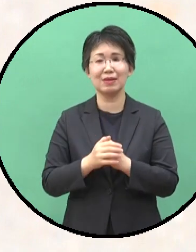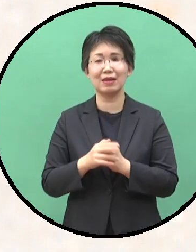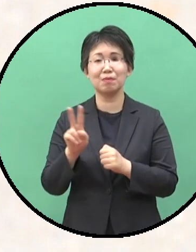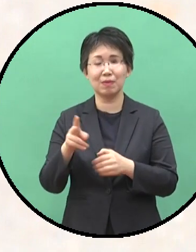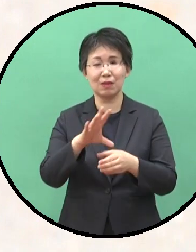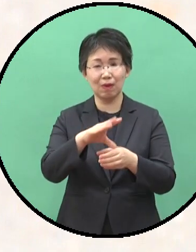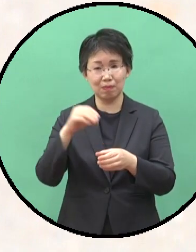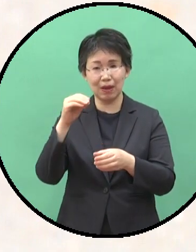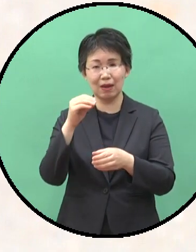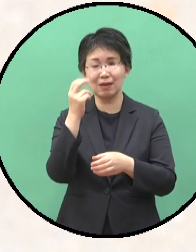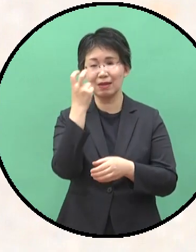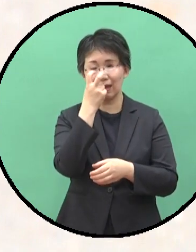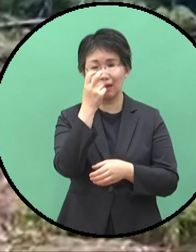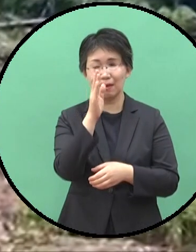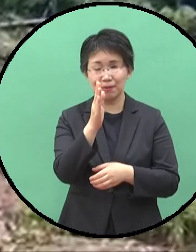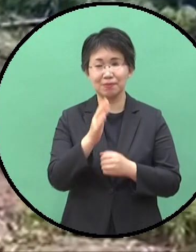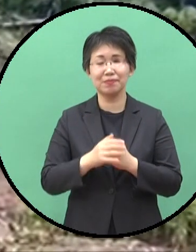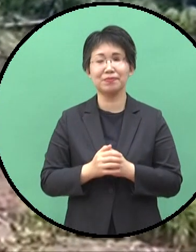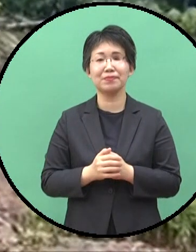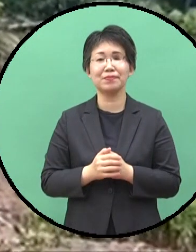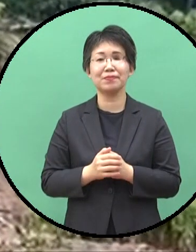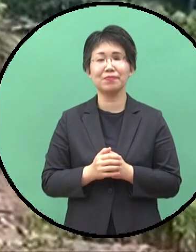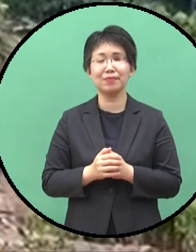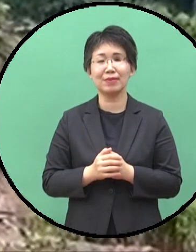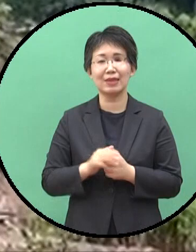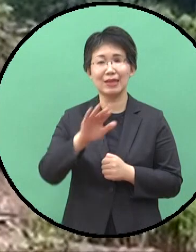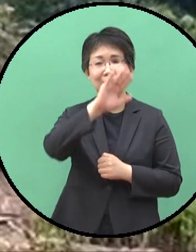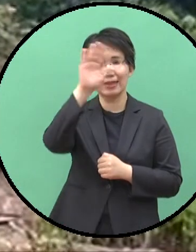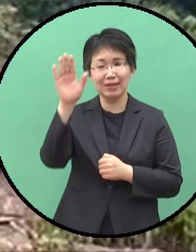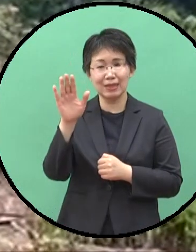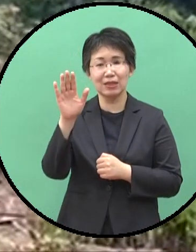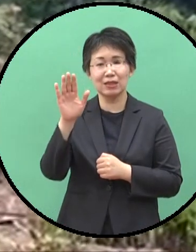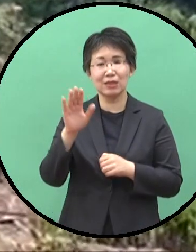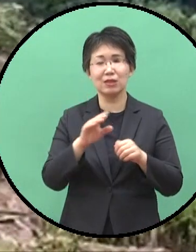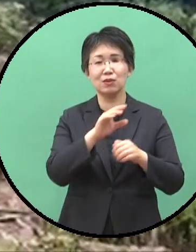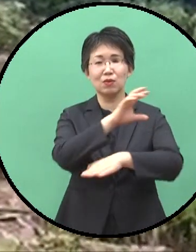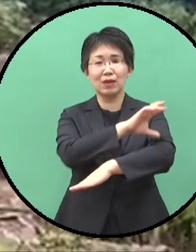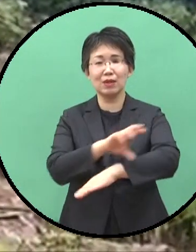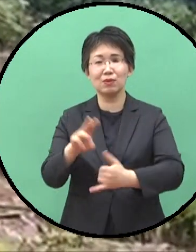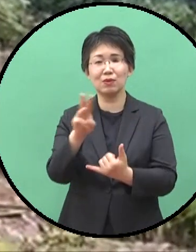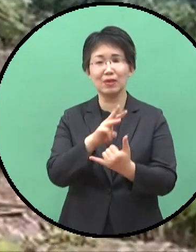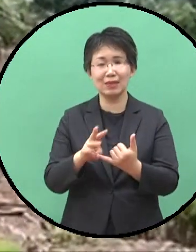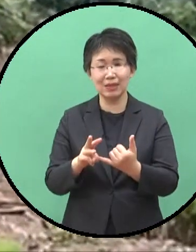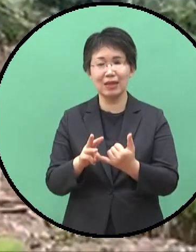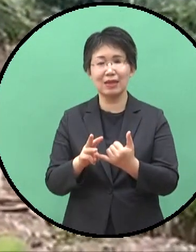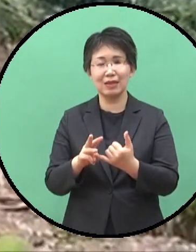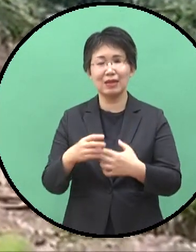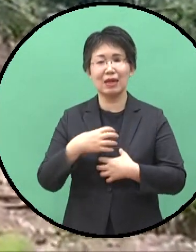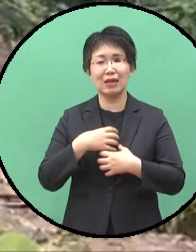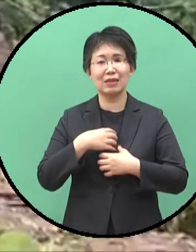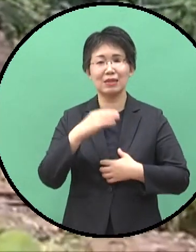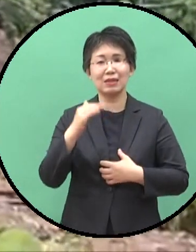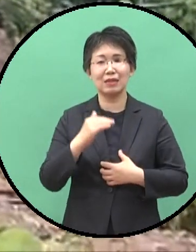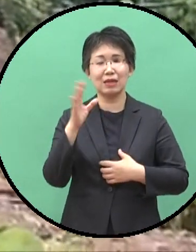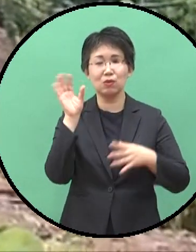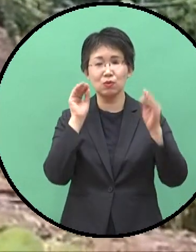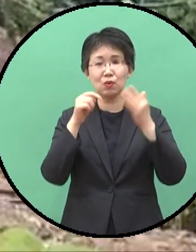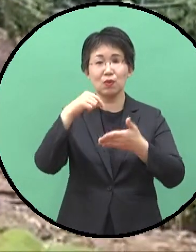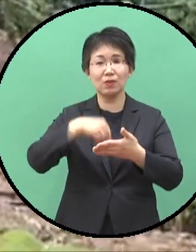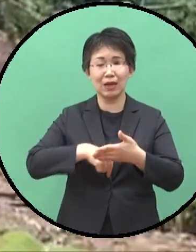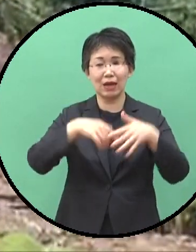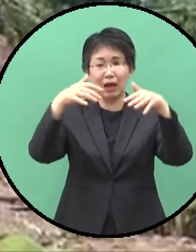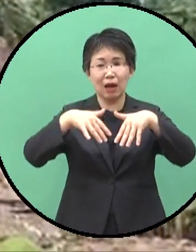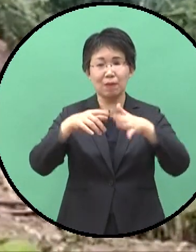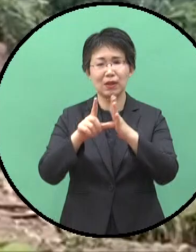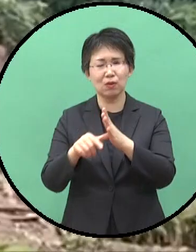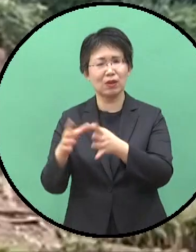アクセスしてください。気象・土砂災害危険度情報欄では、雨が降り出した時にい